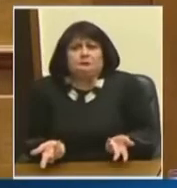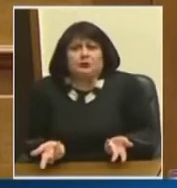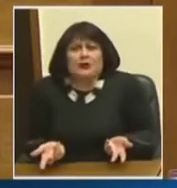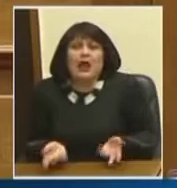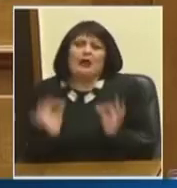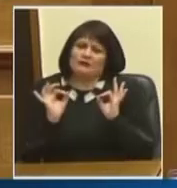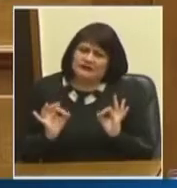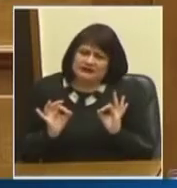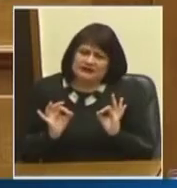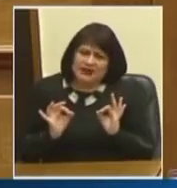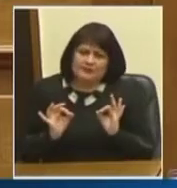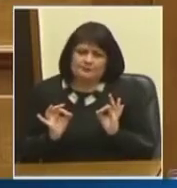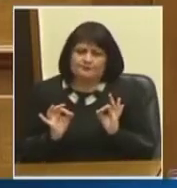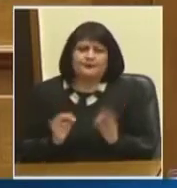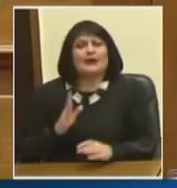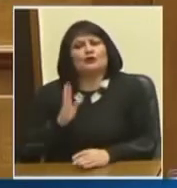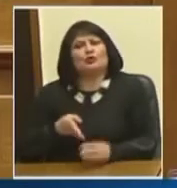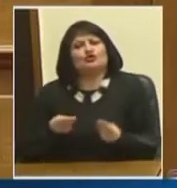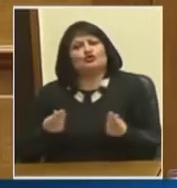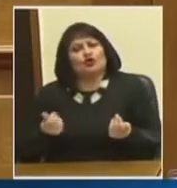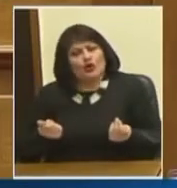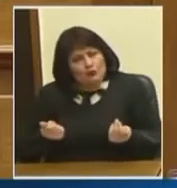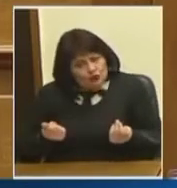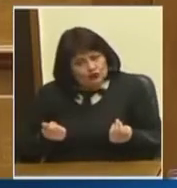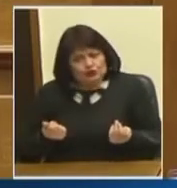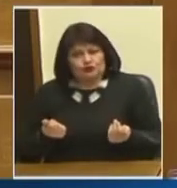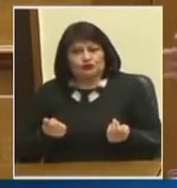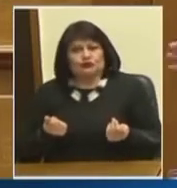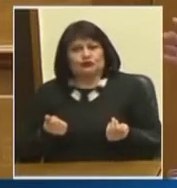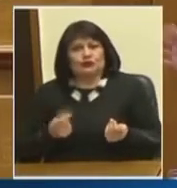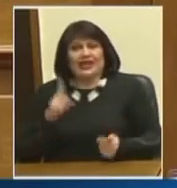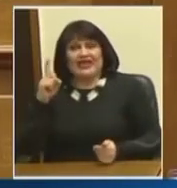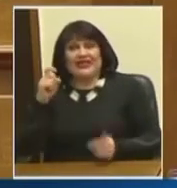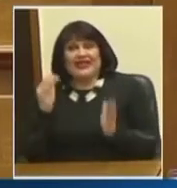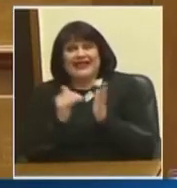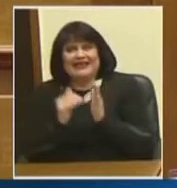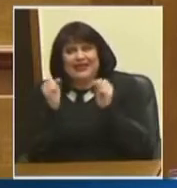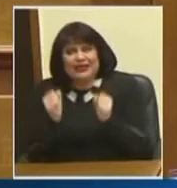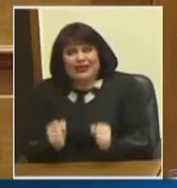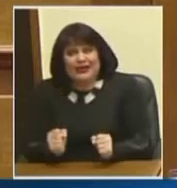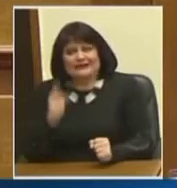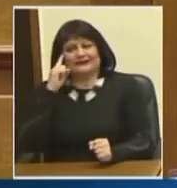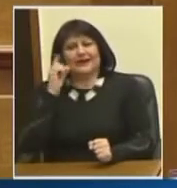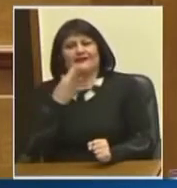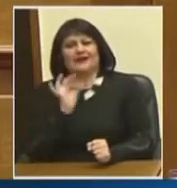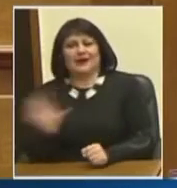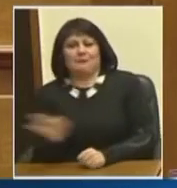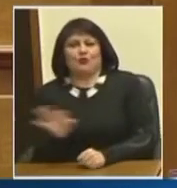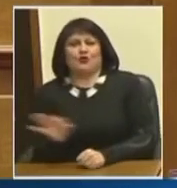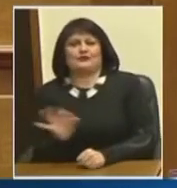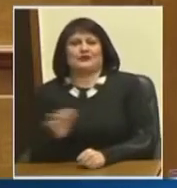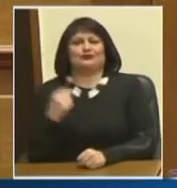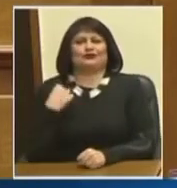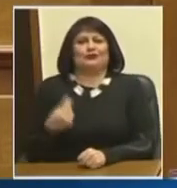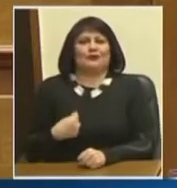βέβαια, έτσι σας δίνεται η δυνατότητα να αλήξετε ακόμα 10.000 θέσεις προσλήψεων για